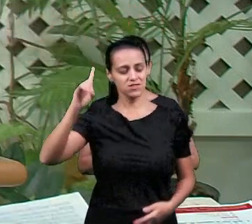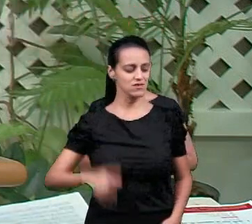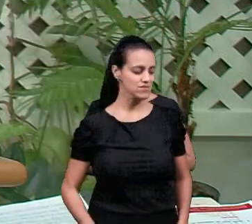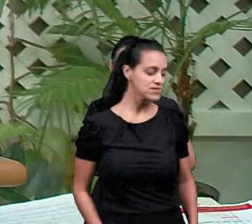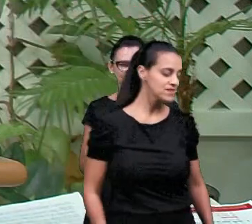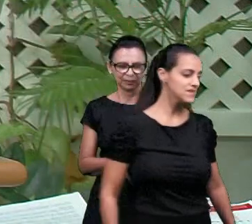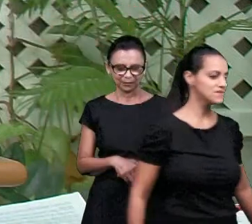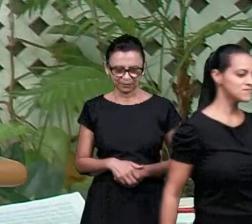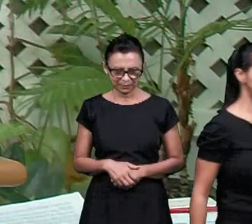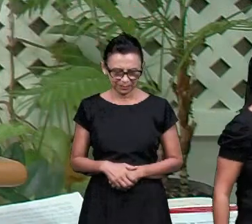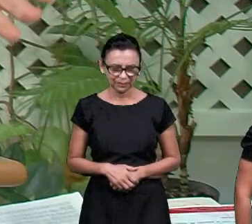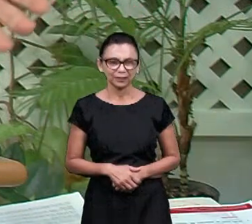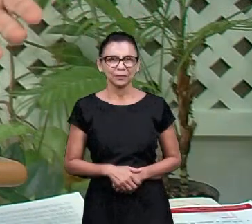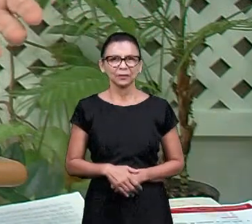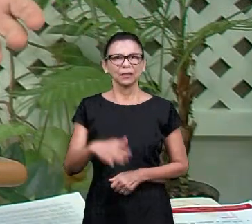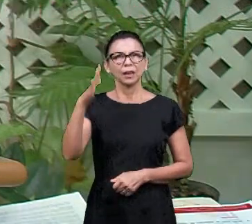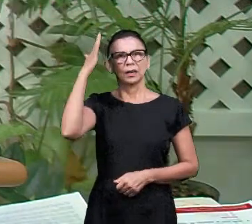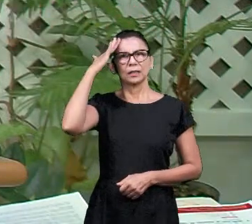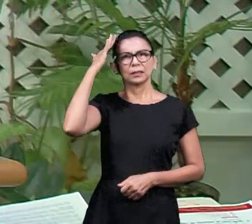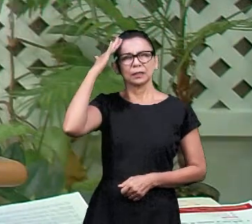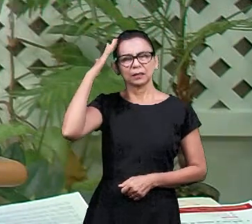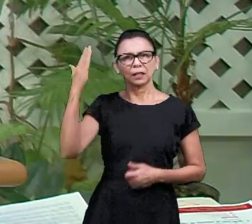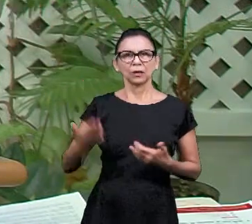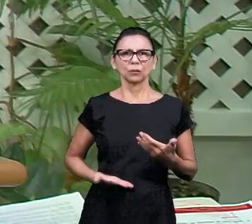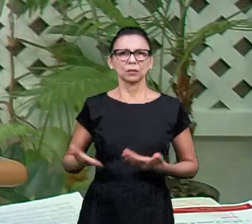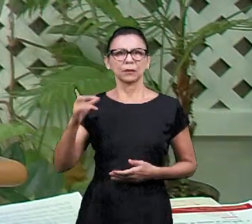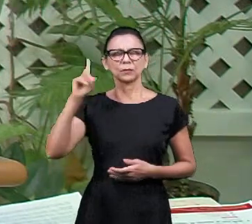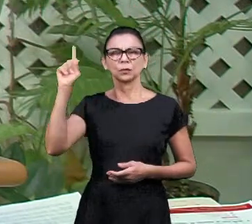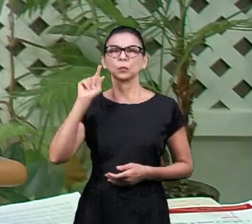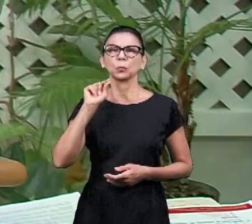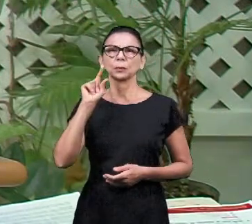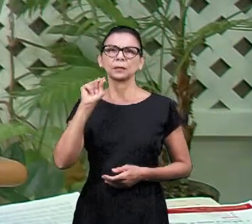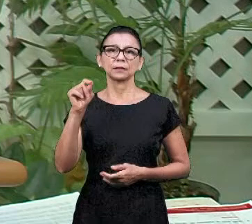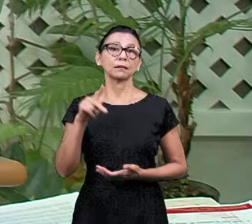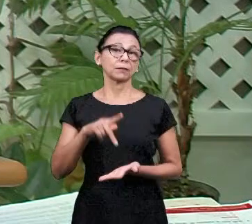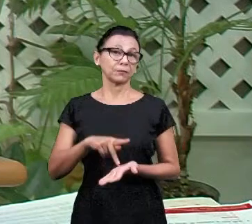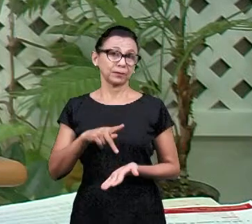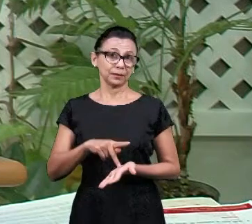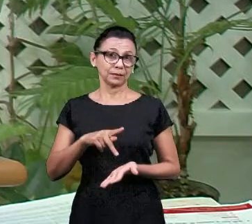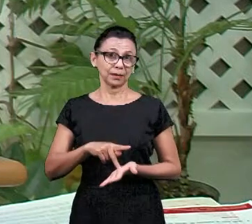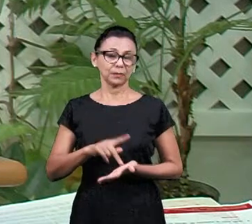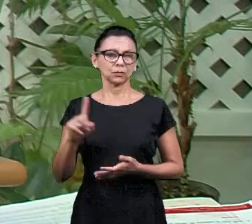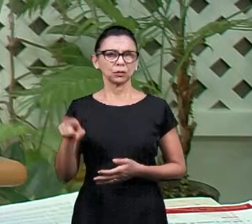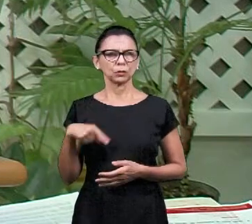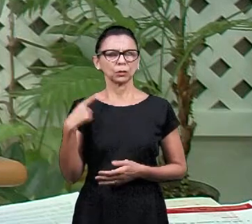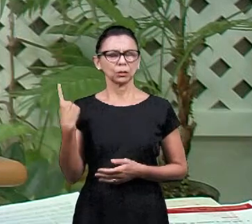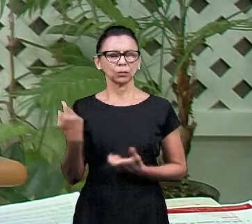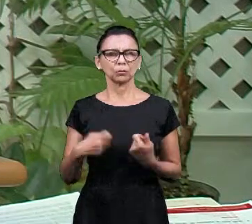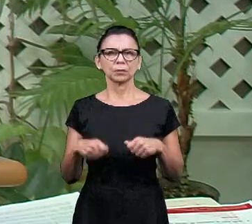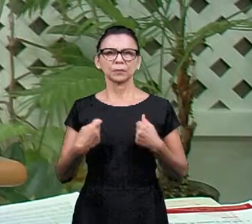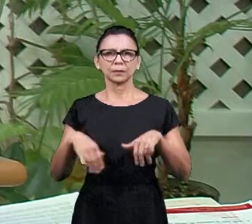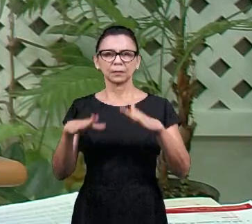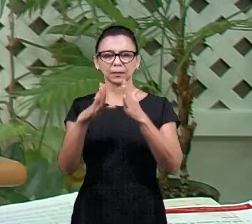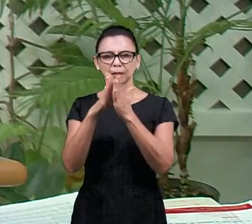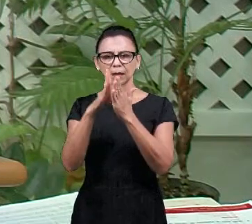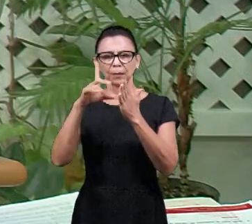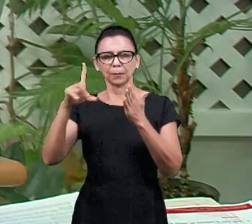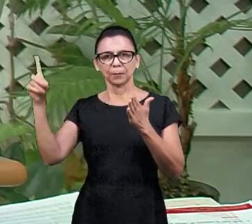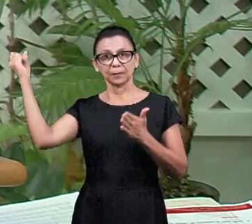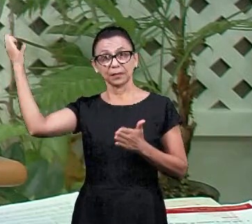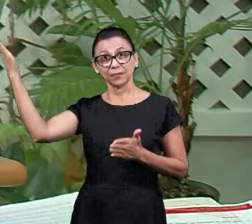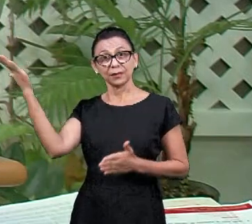vont comprendre ce qu'est la vérité. Et nous devons partir vers la compréhension de la